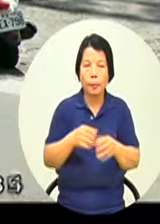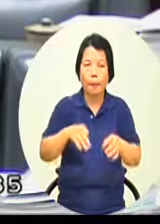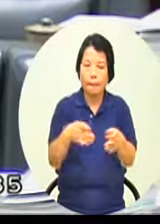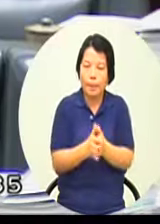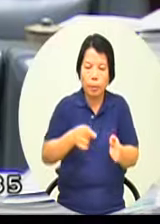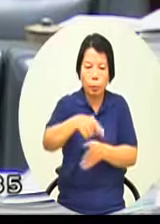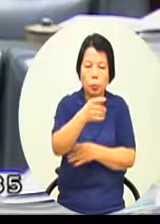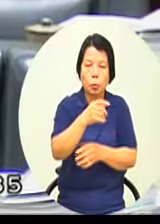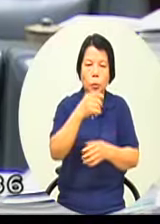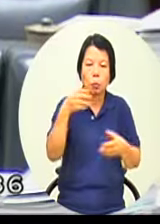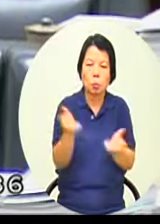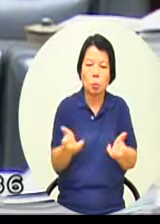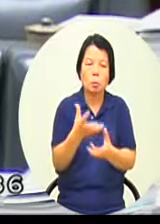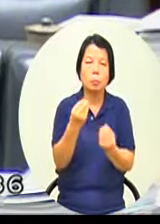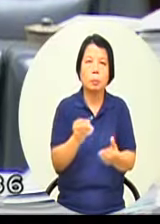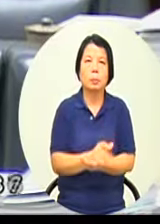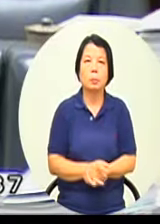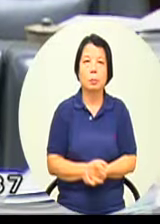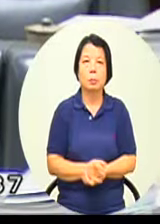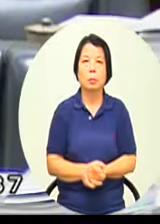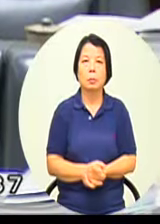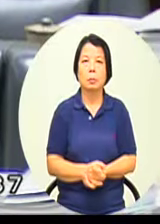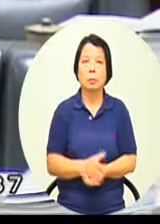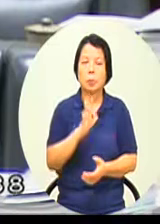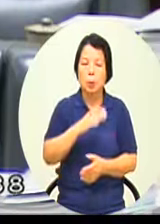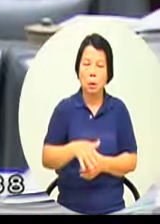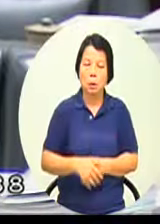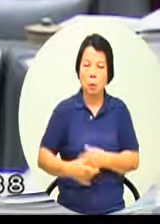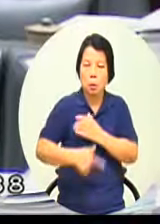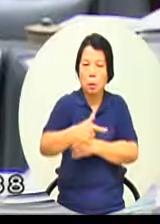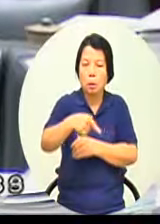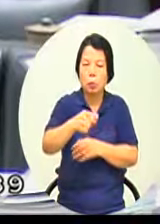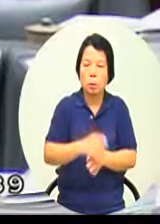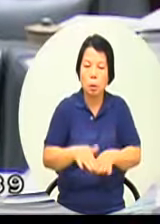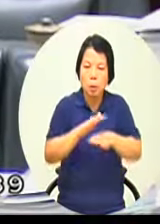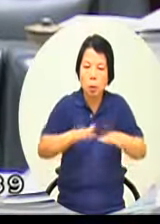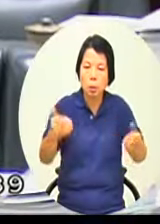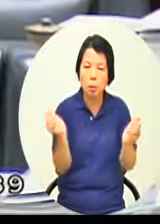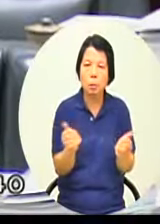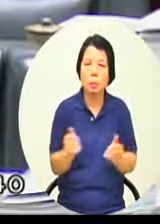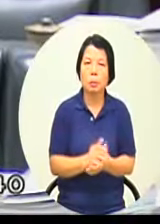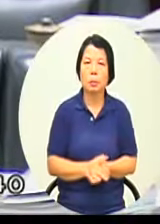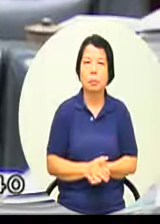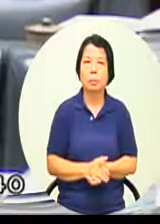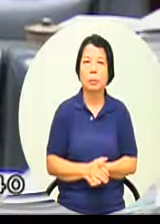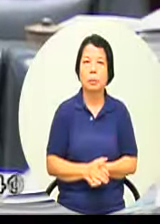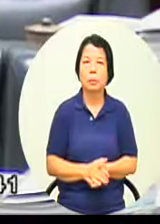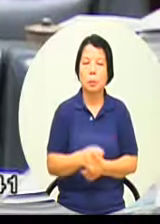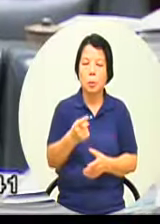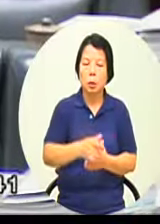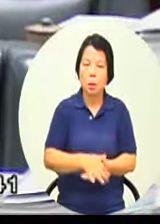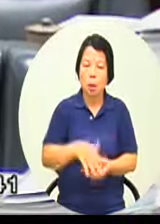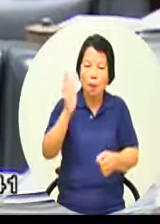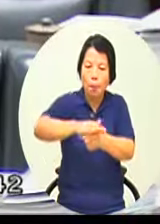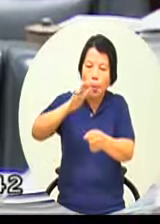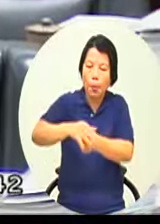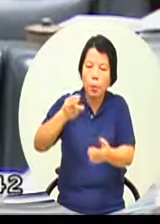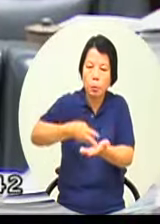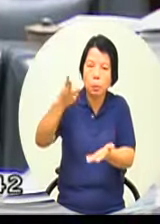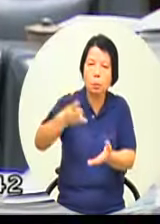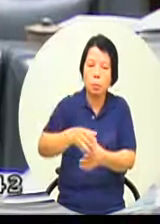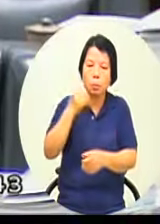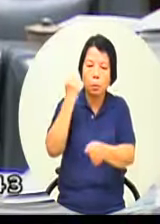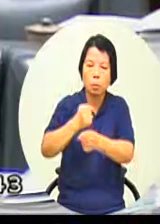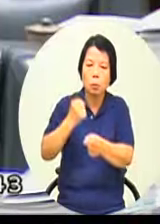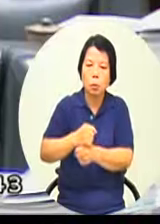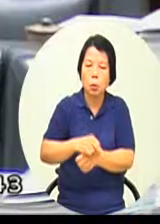个部分我是不是请局长？是不是应该赶快要这个安全问题的、 这个部分是 你们已经包三遍了，不要是说你们的做法